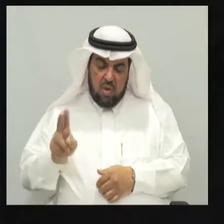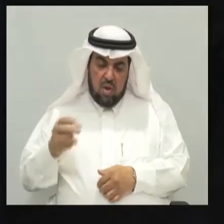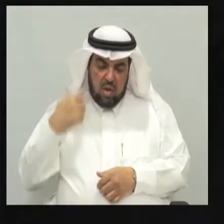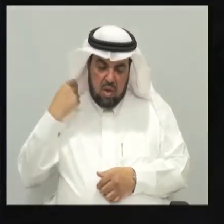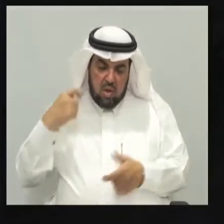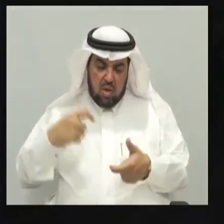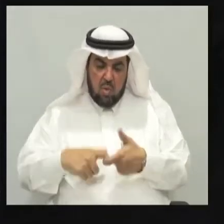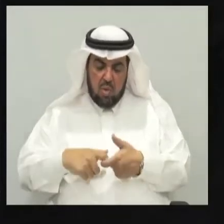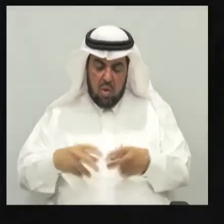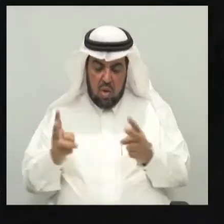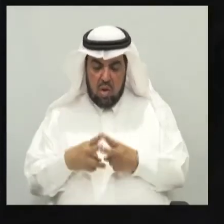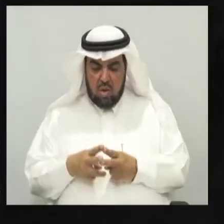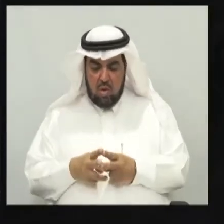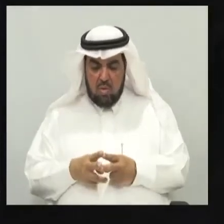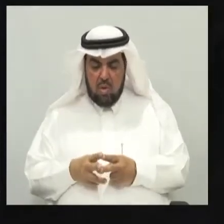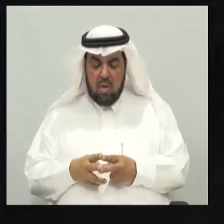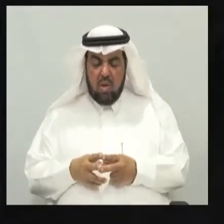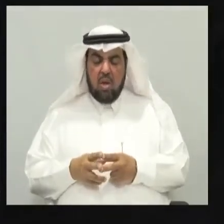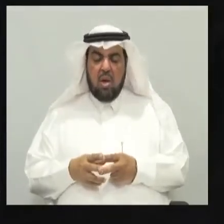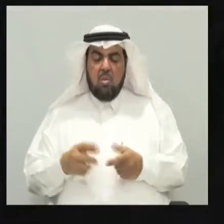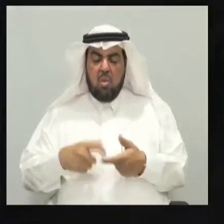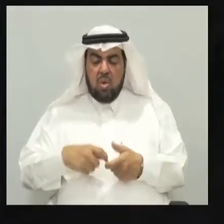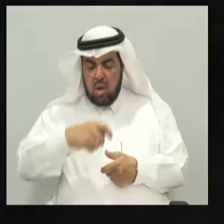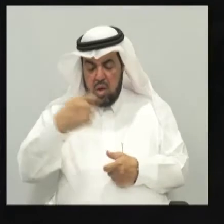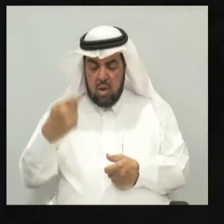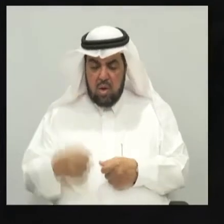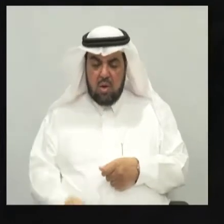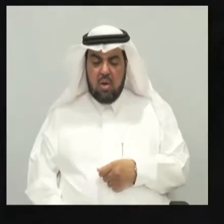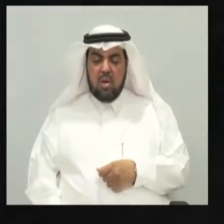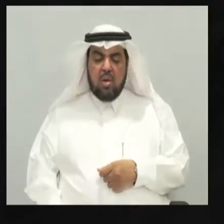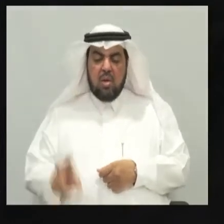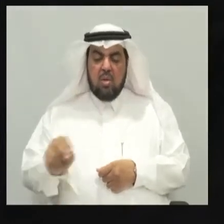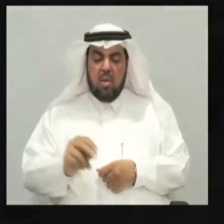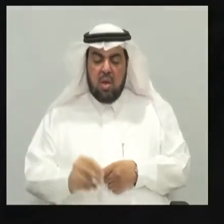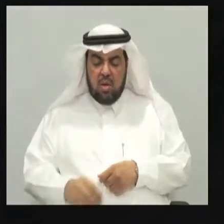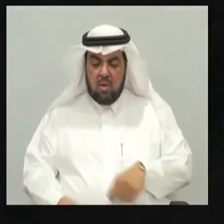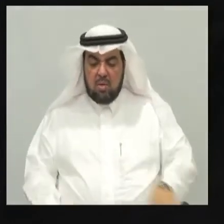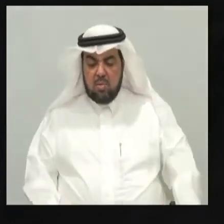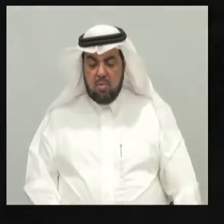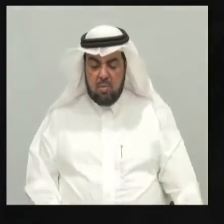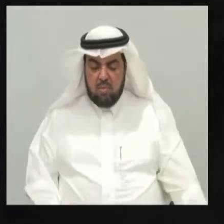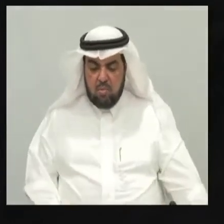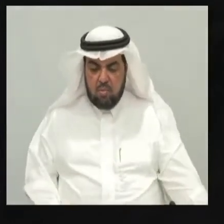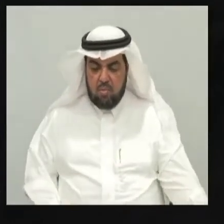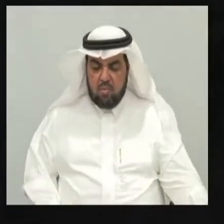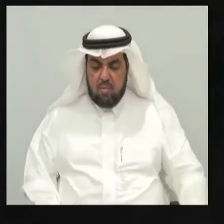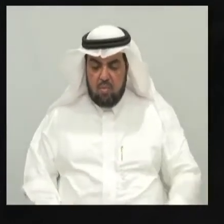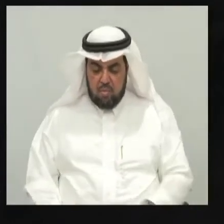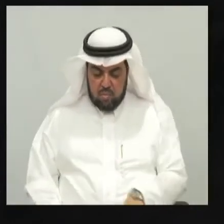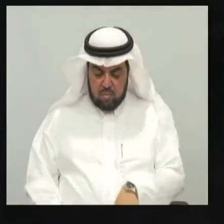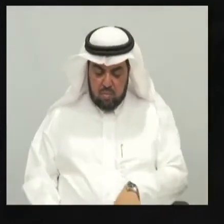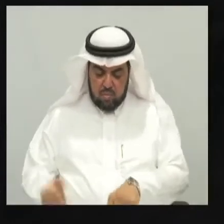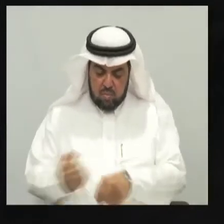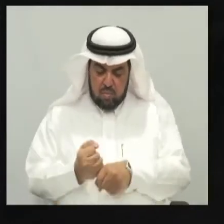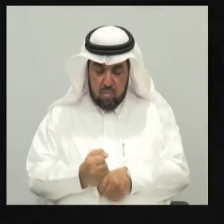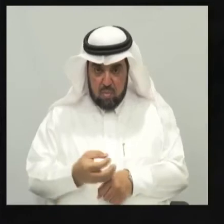أي شيء يوصل الكهرباء هو أيضا موصل الحرارة. أعطيك مثال على ذلك. دائما نحن نستخدم الملاعق